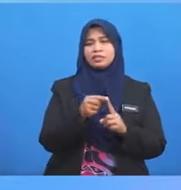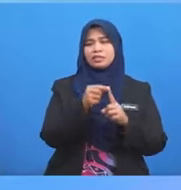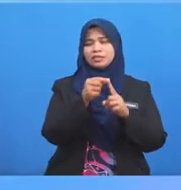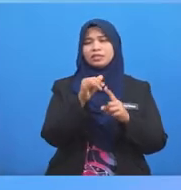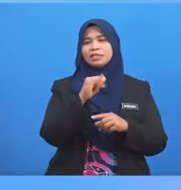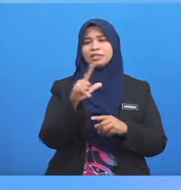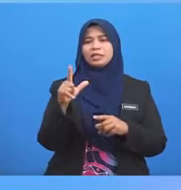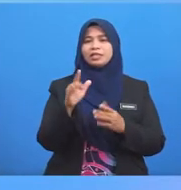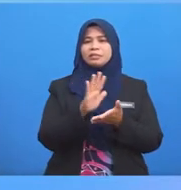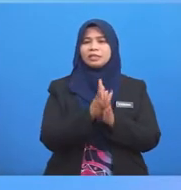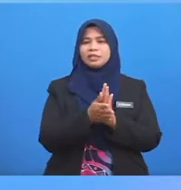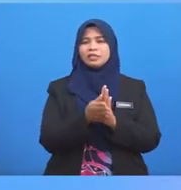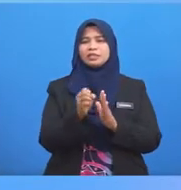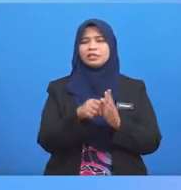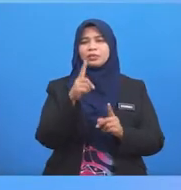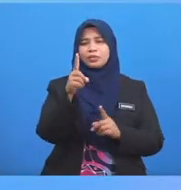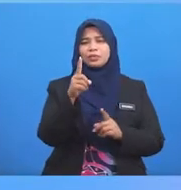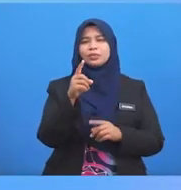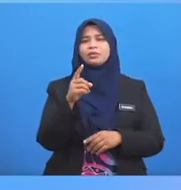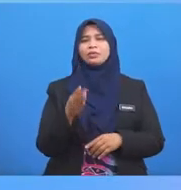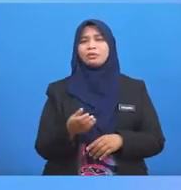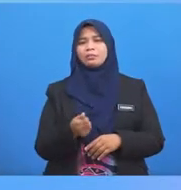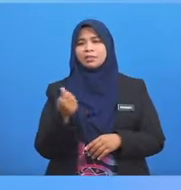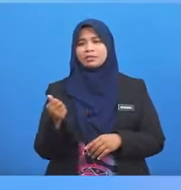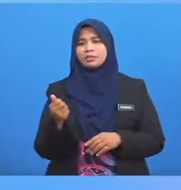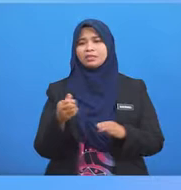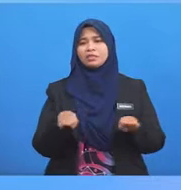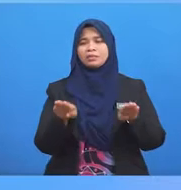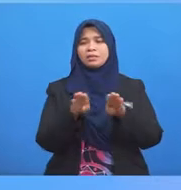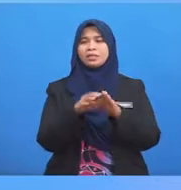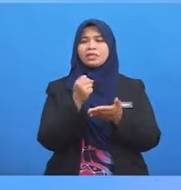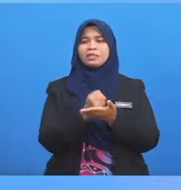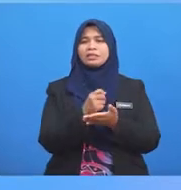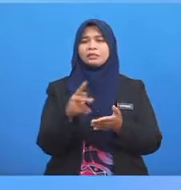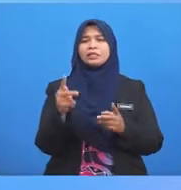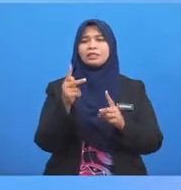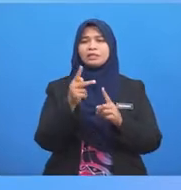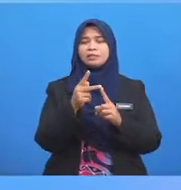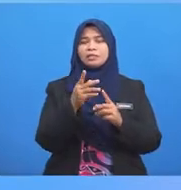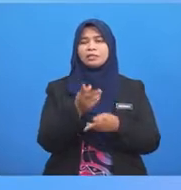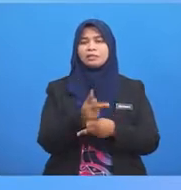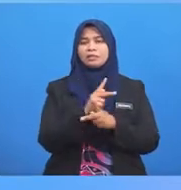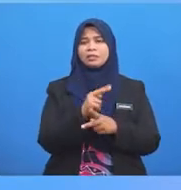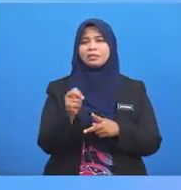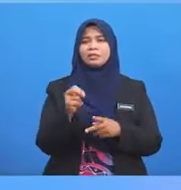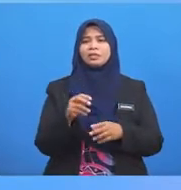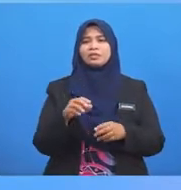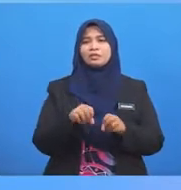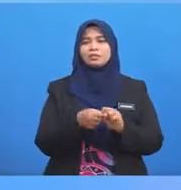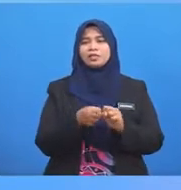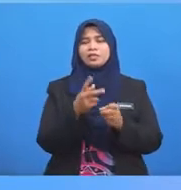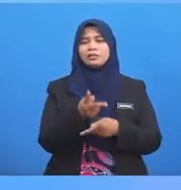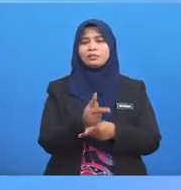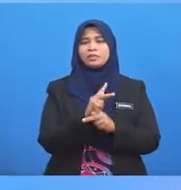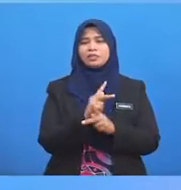ialah menjadikan sesuatu aset sebagai jaminan kepada pinjaman agar pinjaman